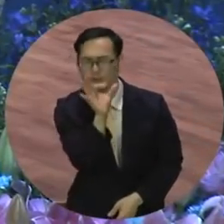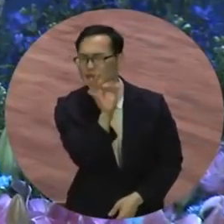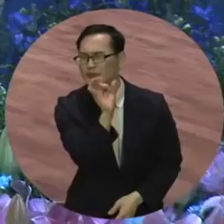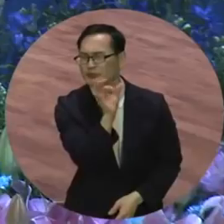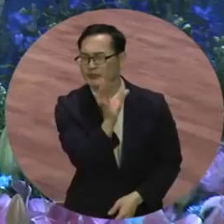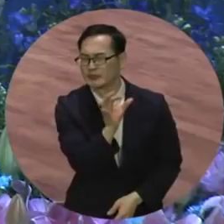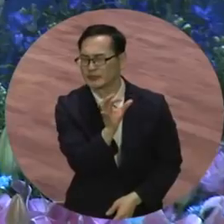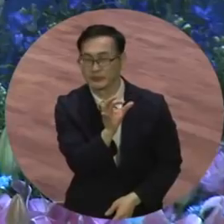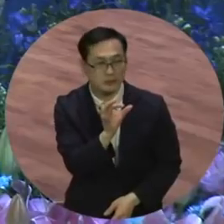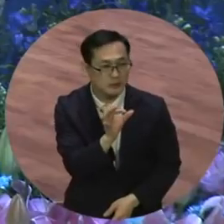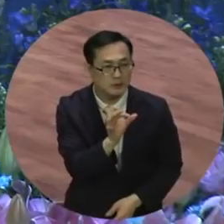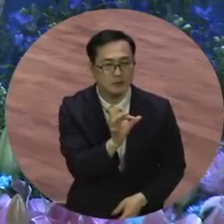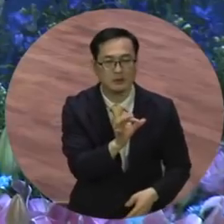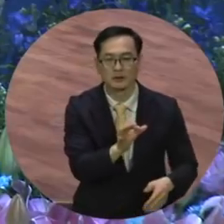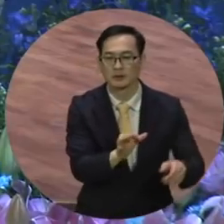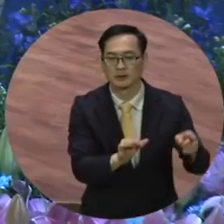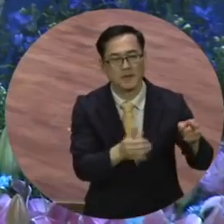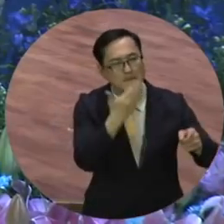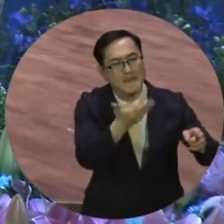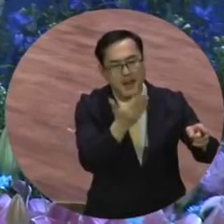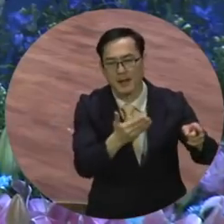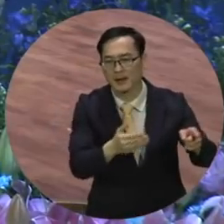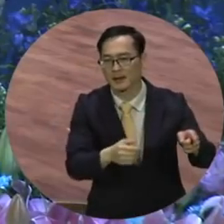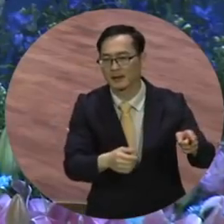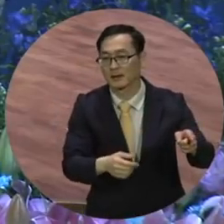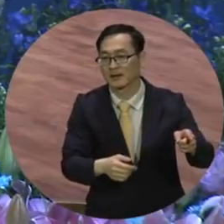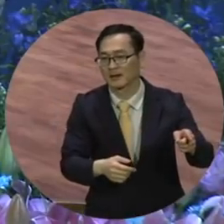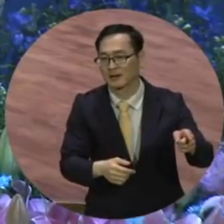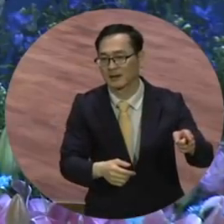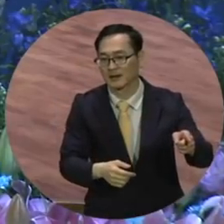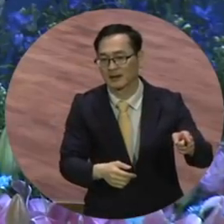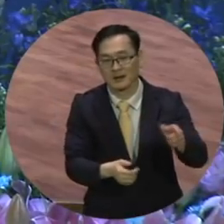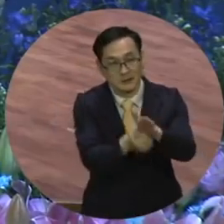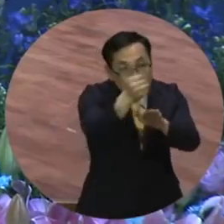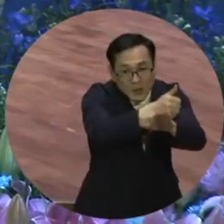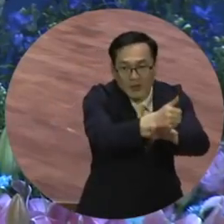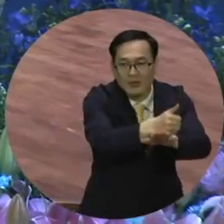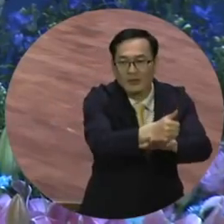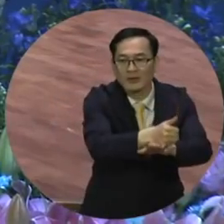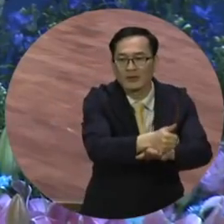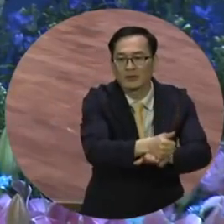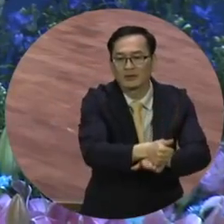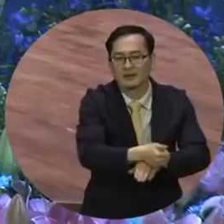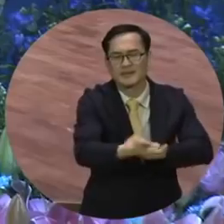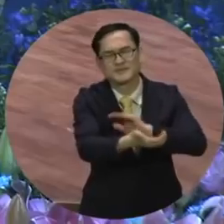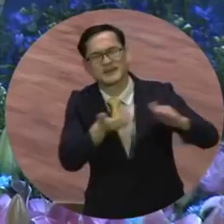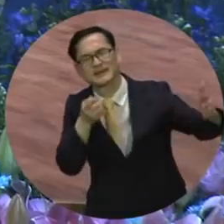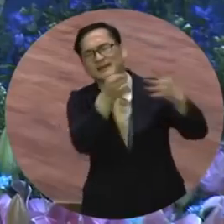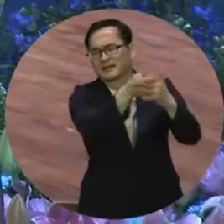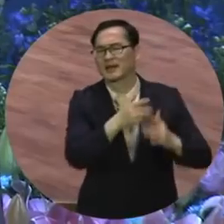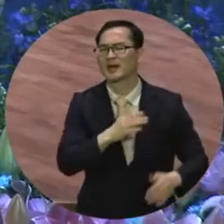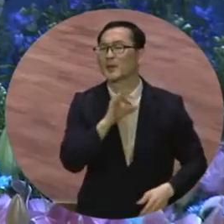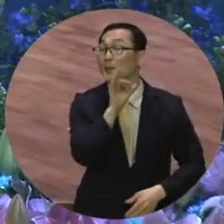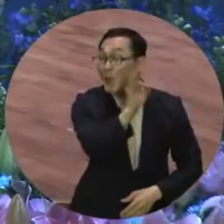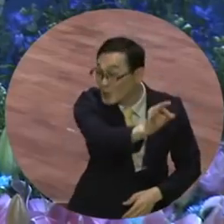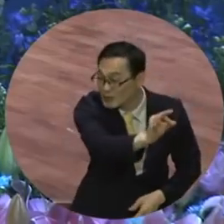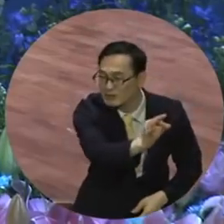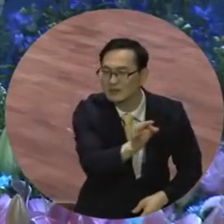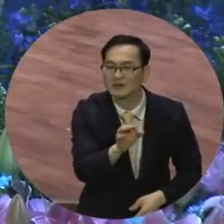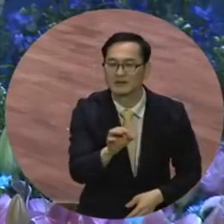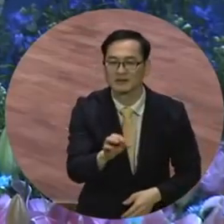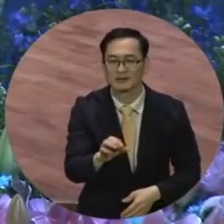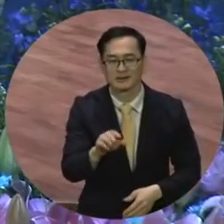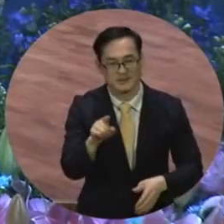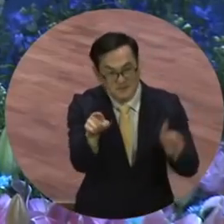이게 믿음이에요. 없는 것을 있는 것처럼 부르신다고요. 없는데, 돈도 없는데, 뭐도